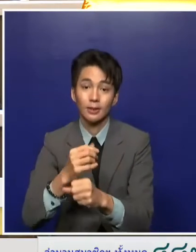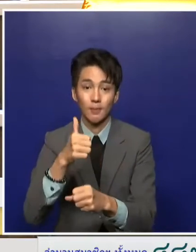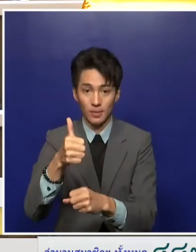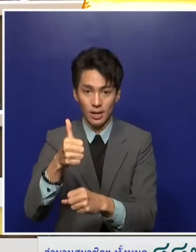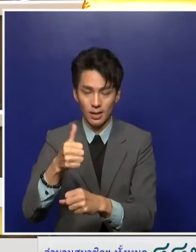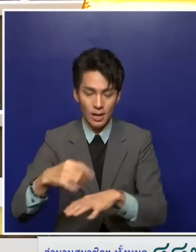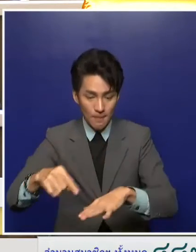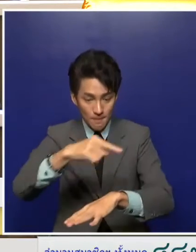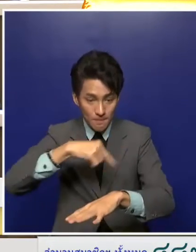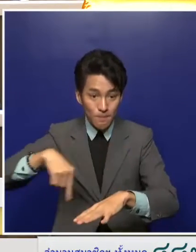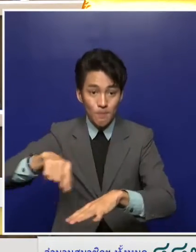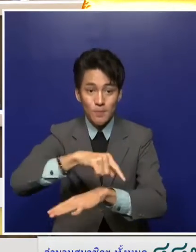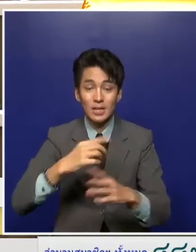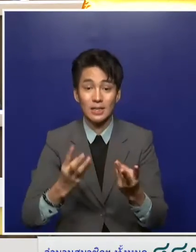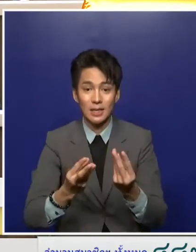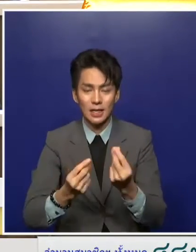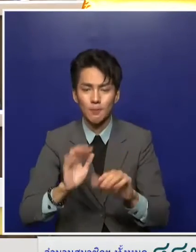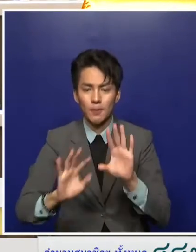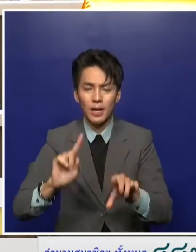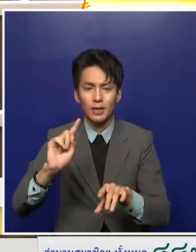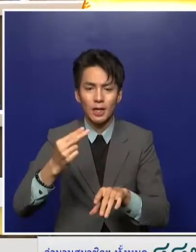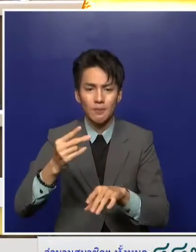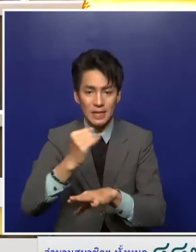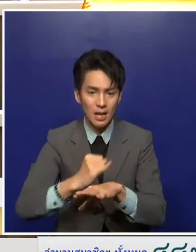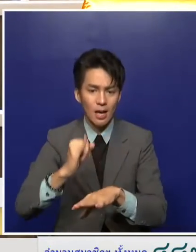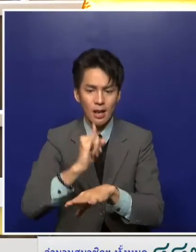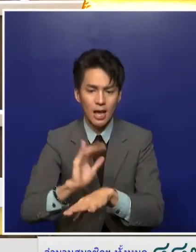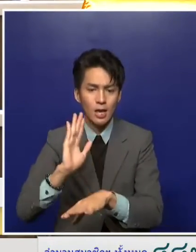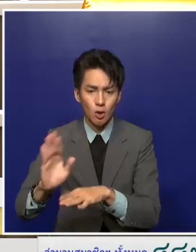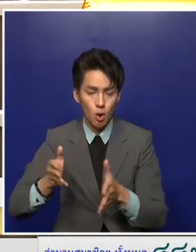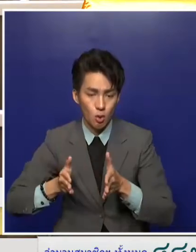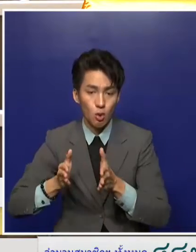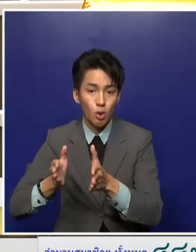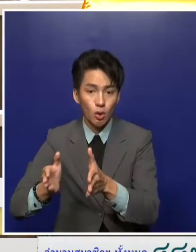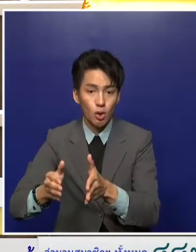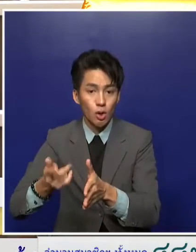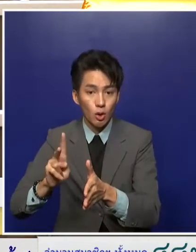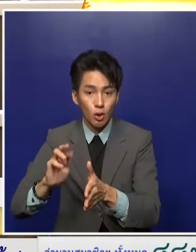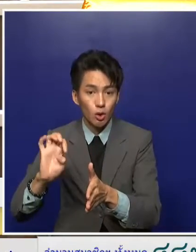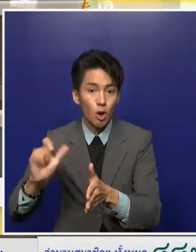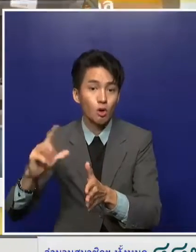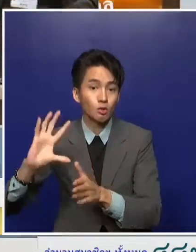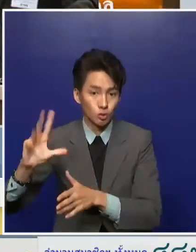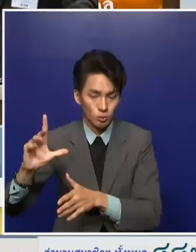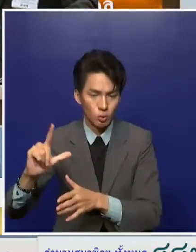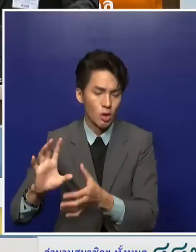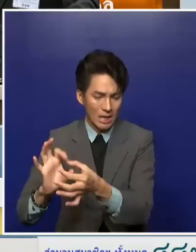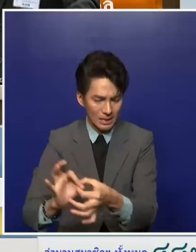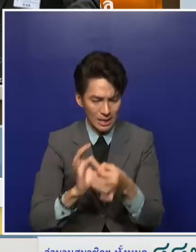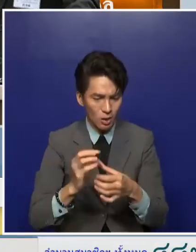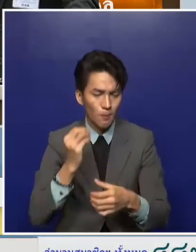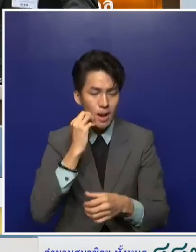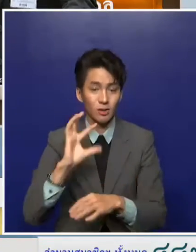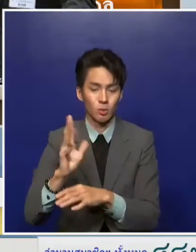ไร่ของลุ่มแม่น้ำของชมพูได้เป็นอย่างดีซึ่งตัวผมเองมีความผูกพันกับบ้านชมพูเสมือนเป็นบ้านเกิดผมอีกที่หนึ่ง